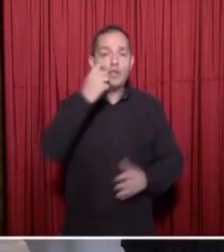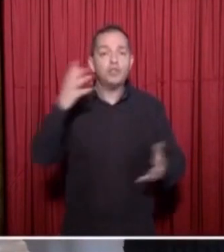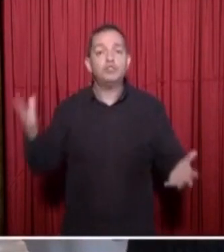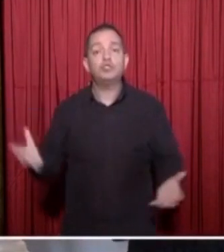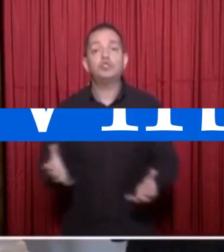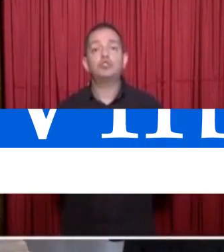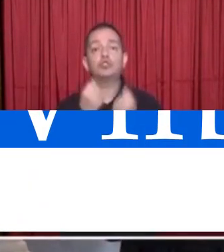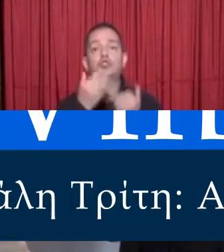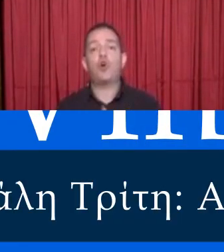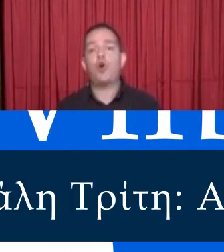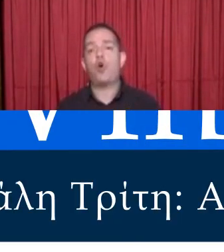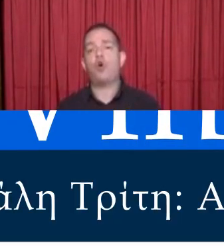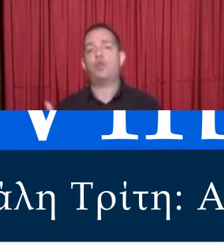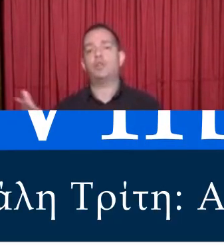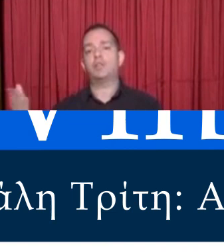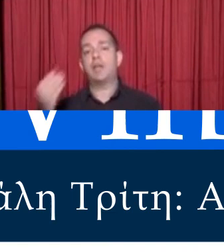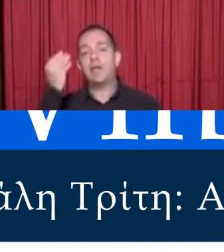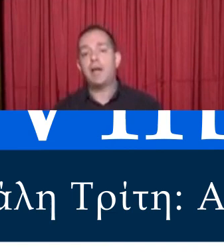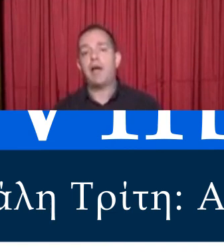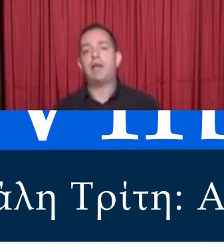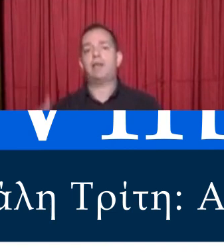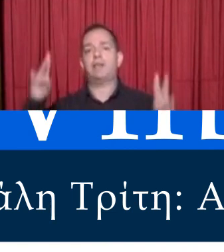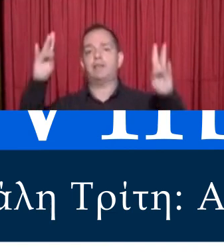σώσε πάντας ημάς, καλή